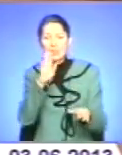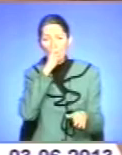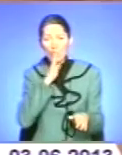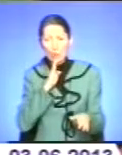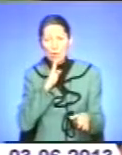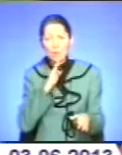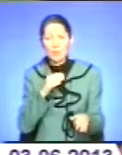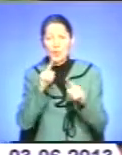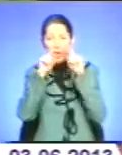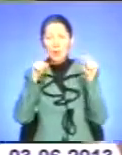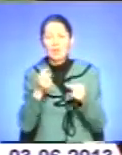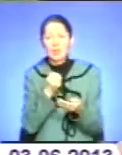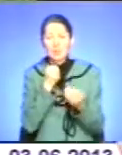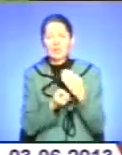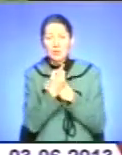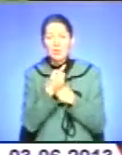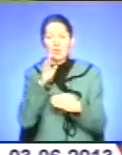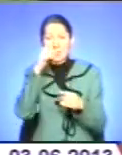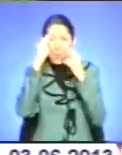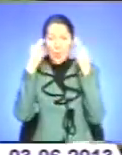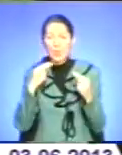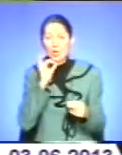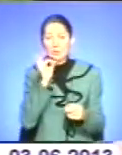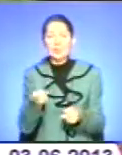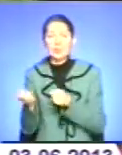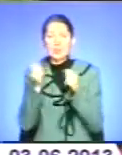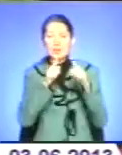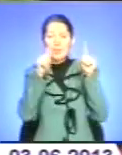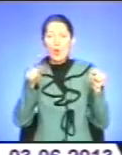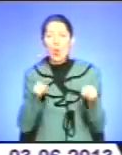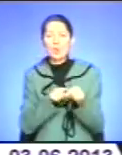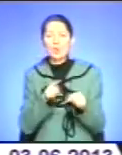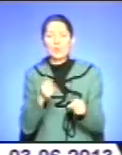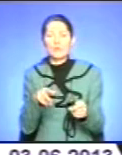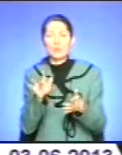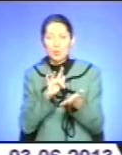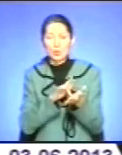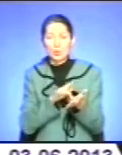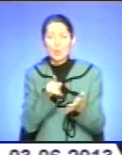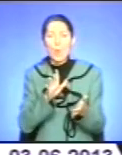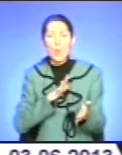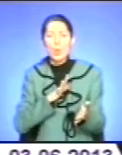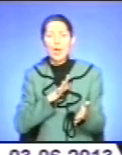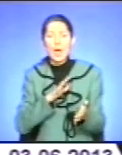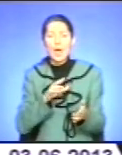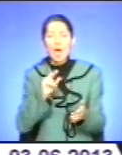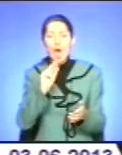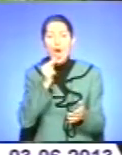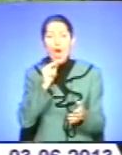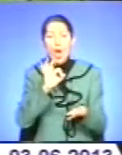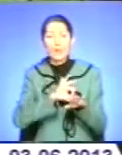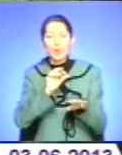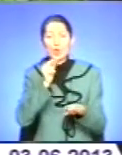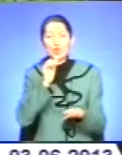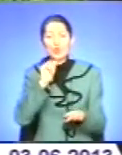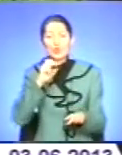землі. Там в одному з містечок лютувала епідемія чуми. Коли навколо нього хресним ходом обнесли ікону, хвороба раптово зникла. Ця